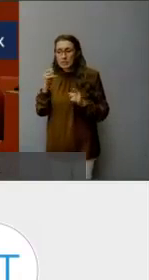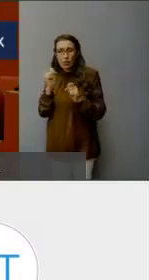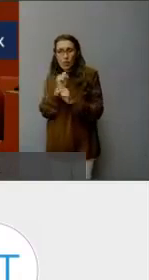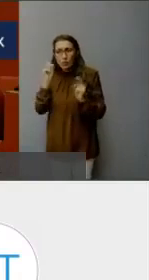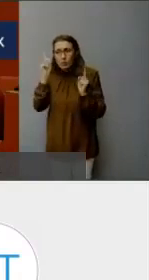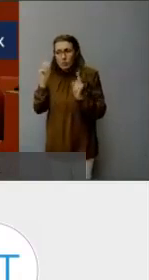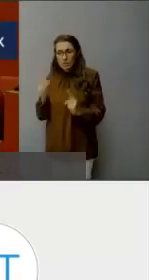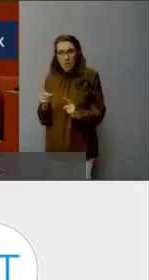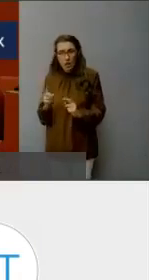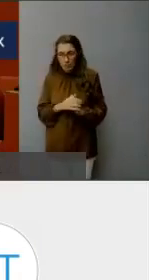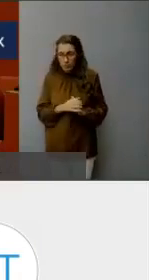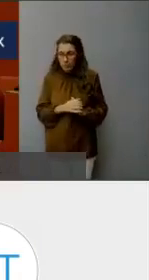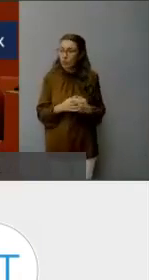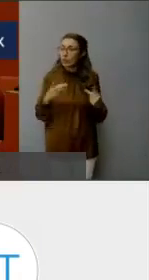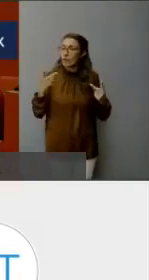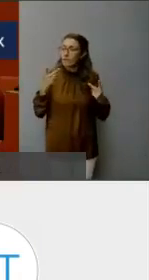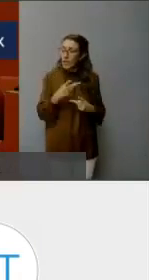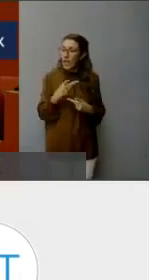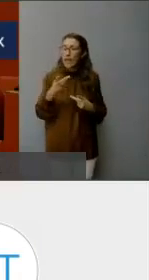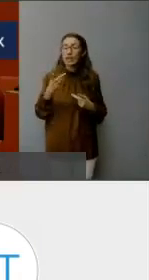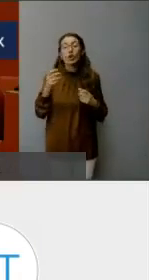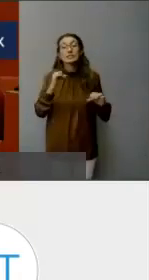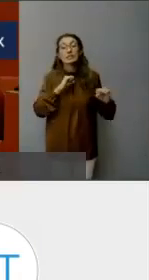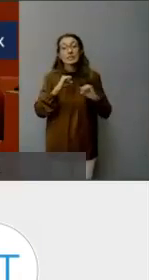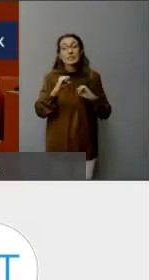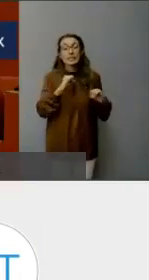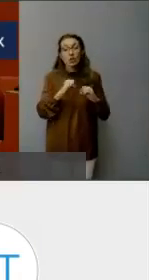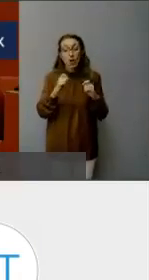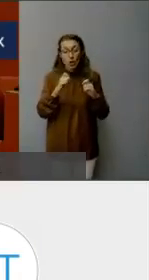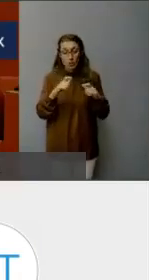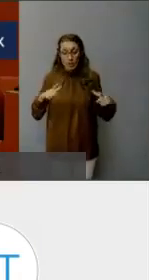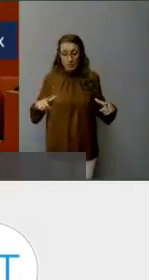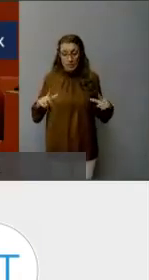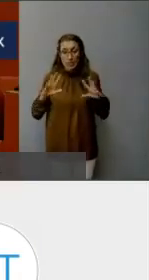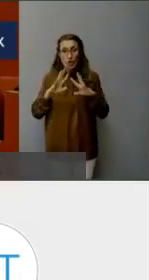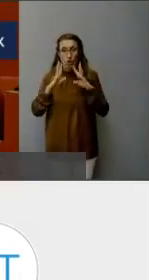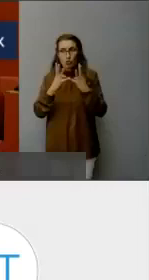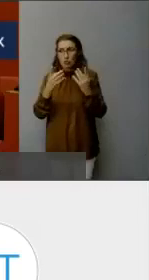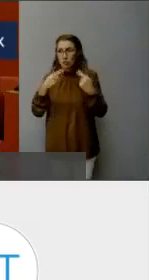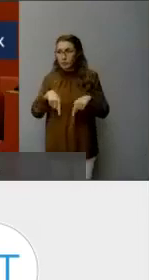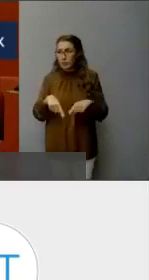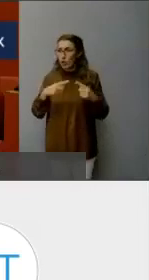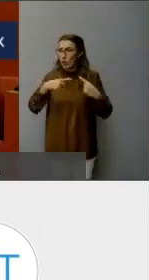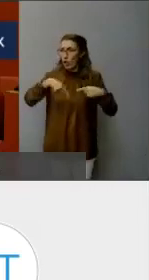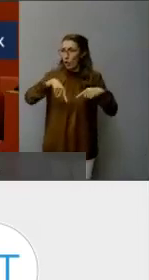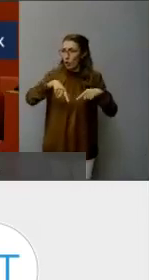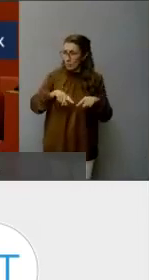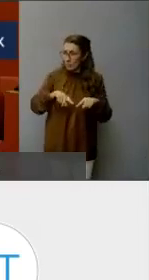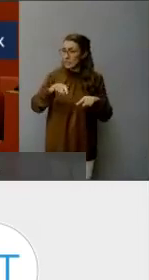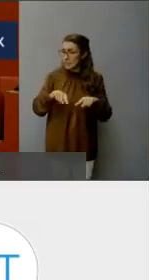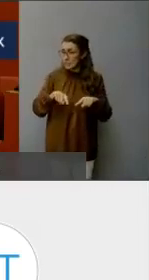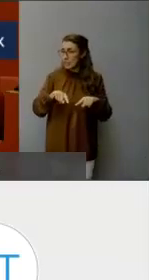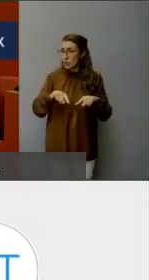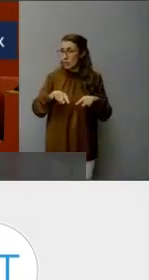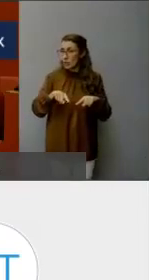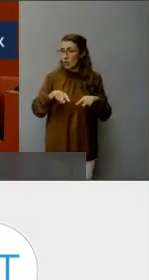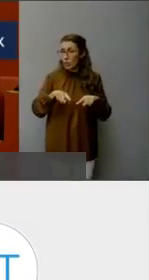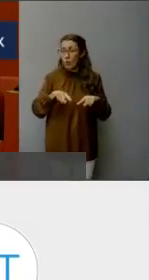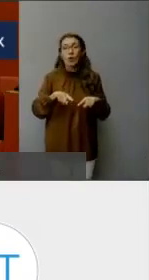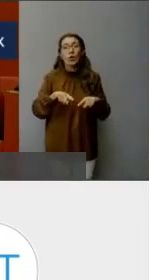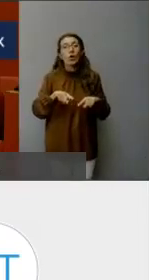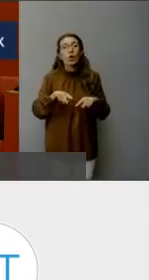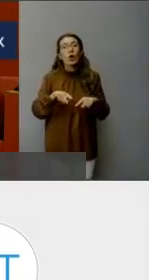assunta dalla direzione urbanistica da questa giunta da questo da questo consiglio e facciamo riferimento all'adozione di aggiornamento